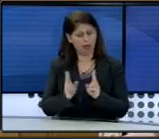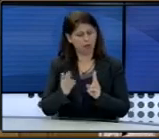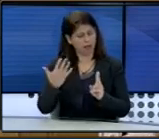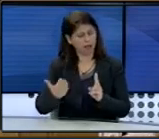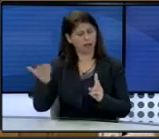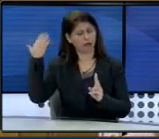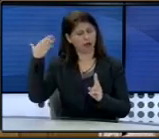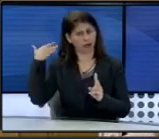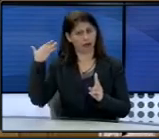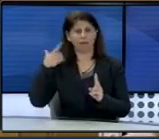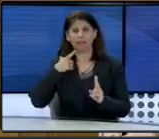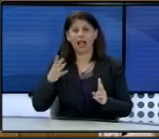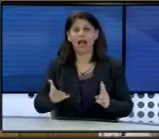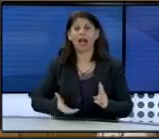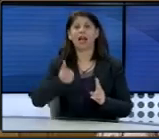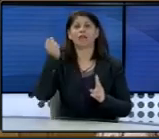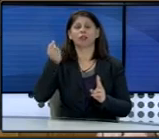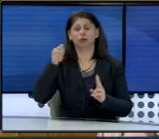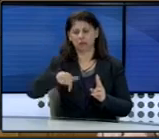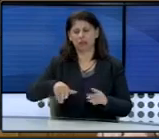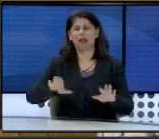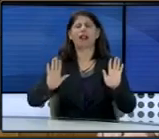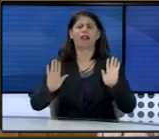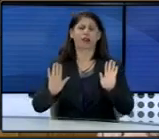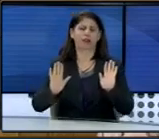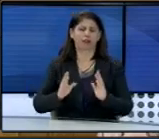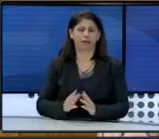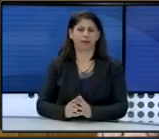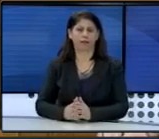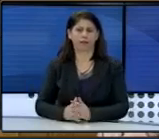που εσείς ευτυχώς δεν έχετε σήμερα.